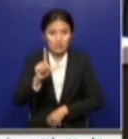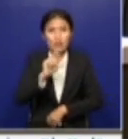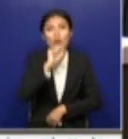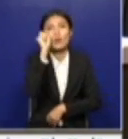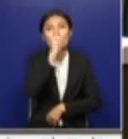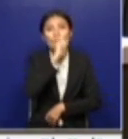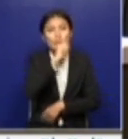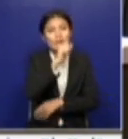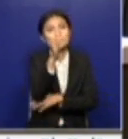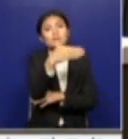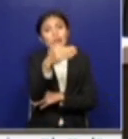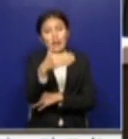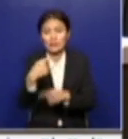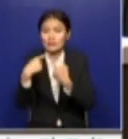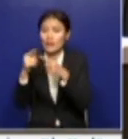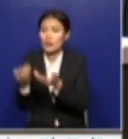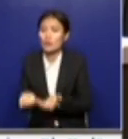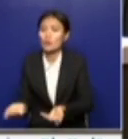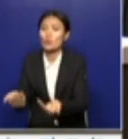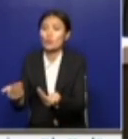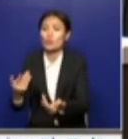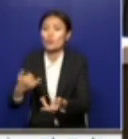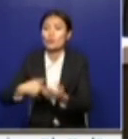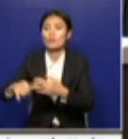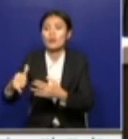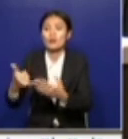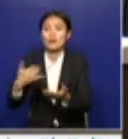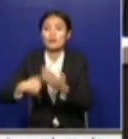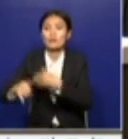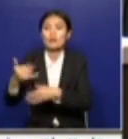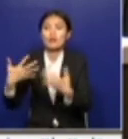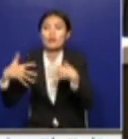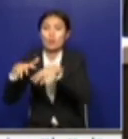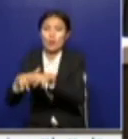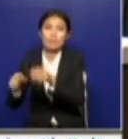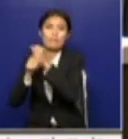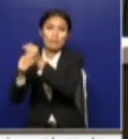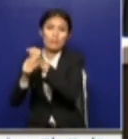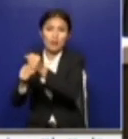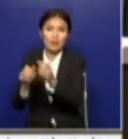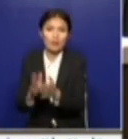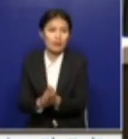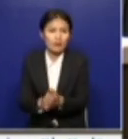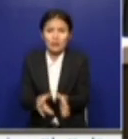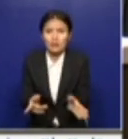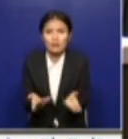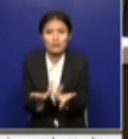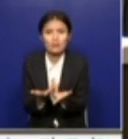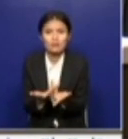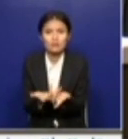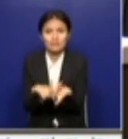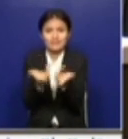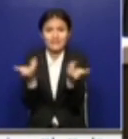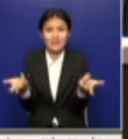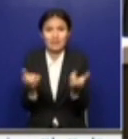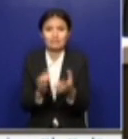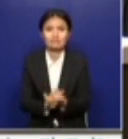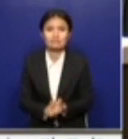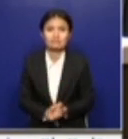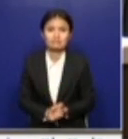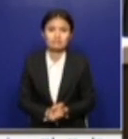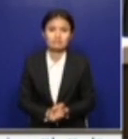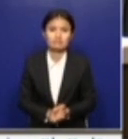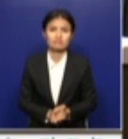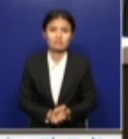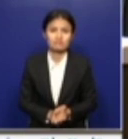ชุมนุมก่อสร้างความแตกแยกในสังคมระดับพื้นฐานฐานลาดของสังคมระดับครอบครัวอย่าง